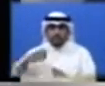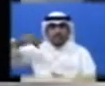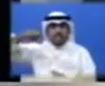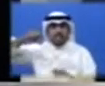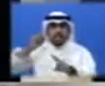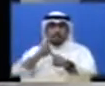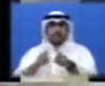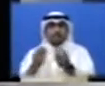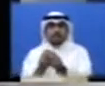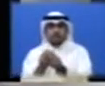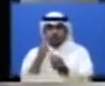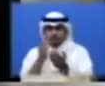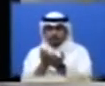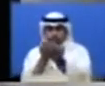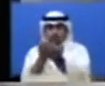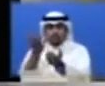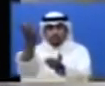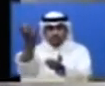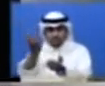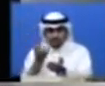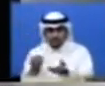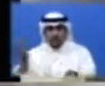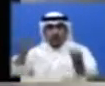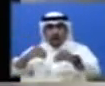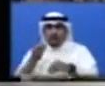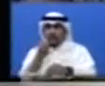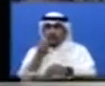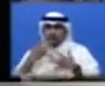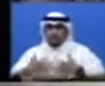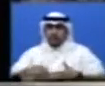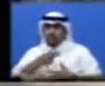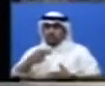من الصادرات والواردات تتم من خلال السفن.